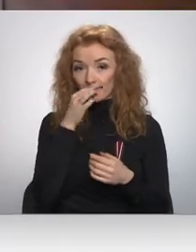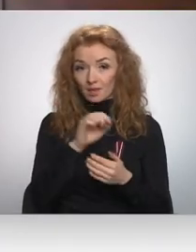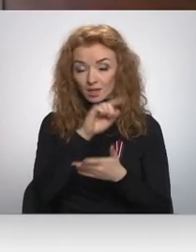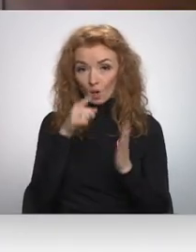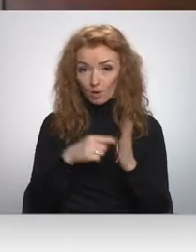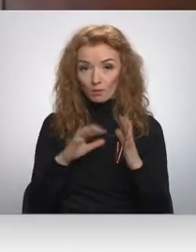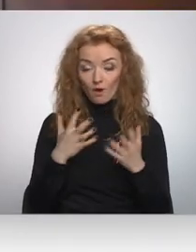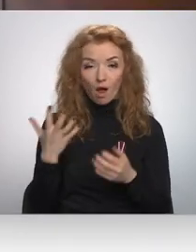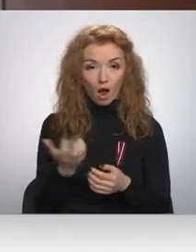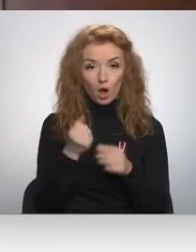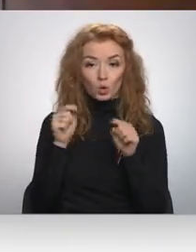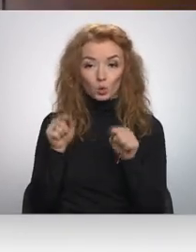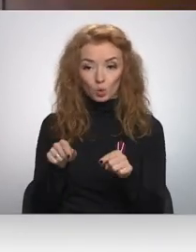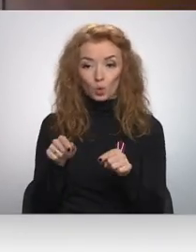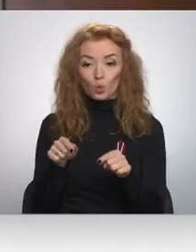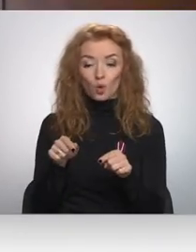to tiks